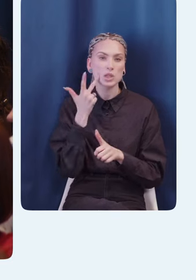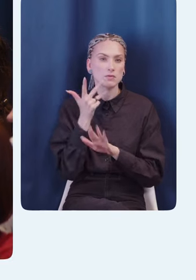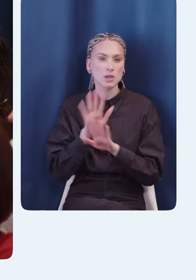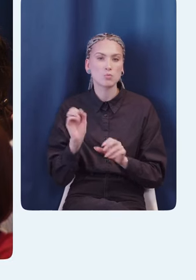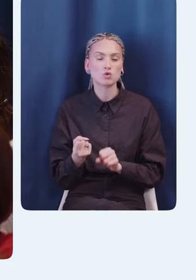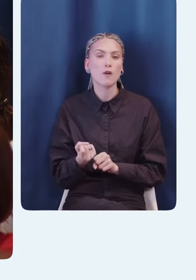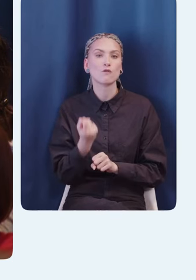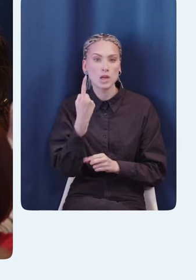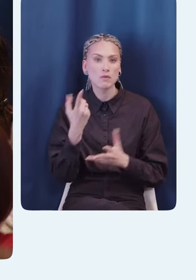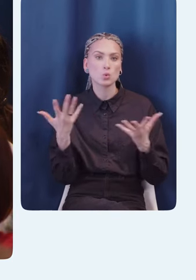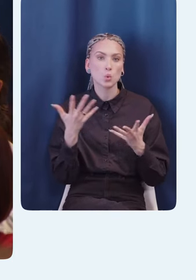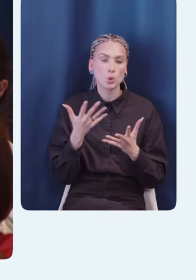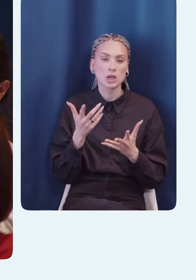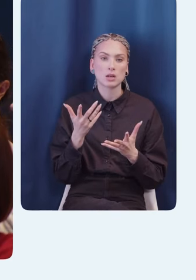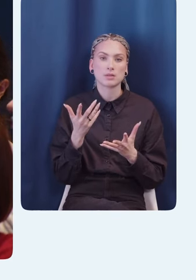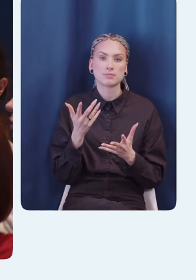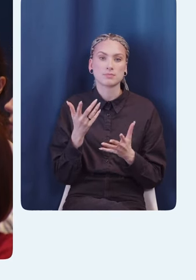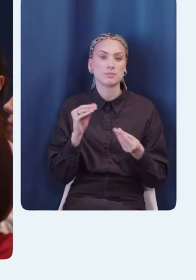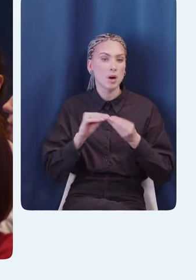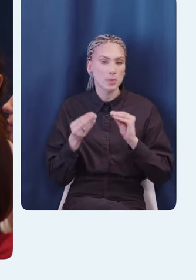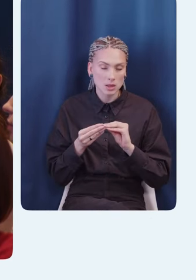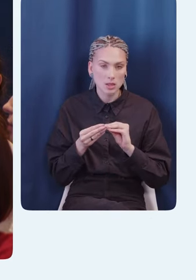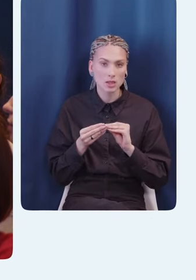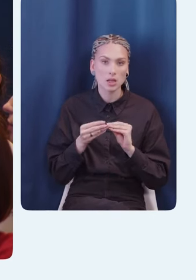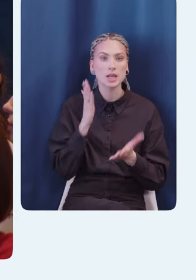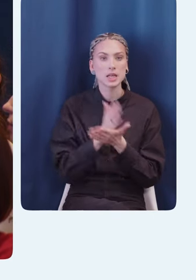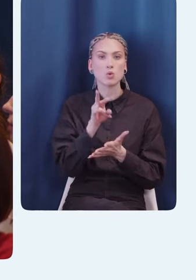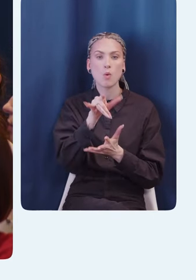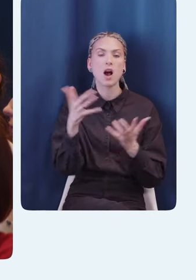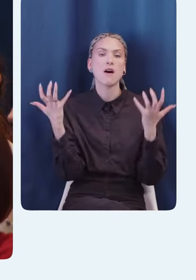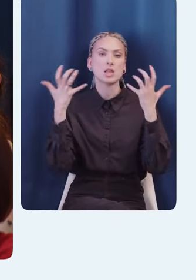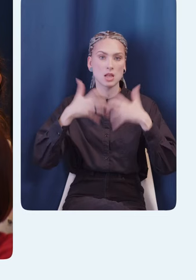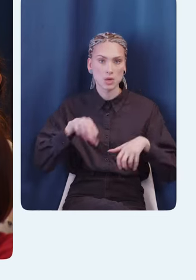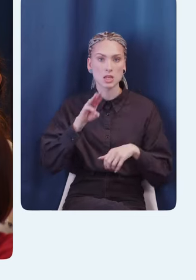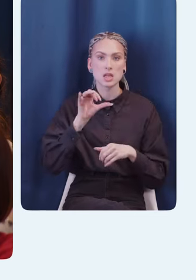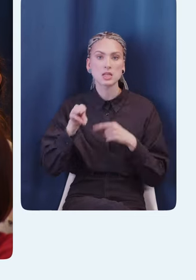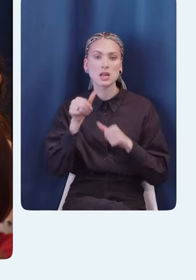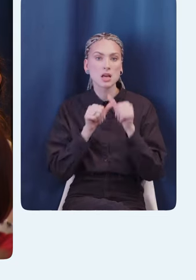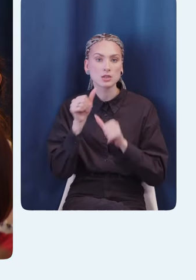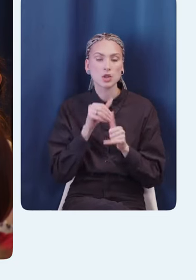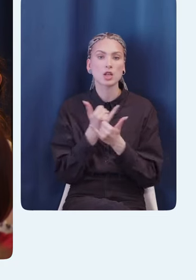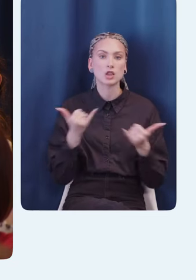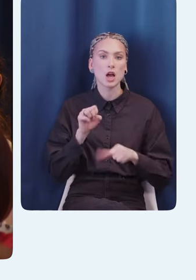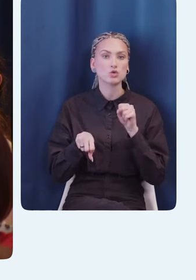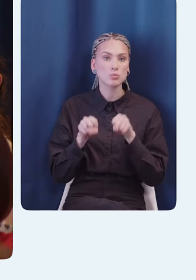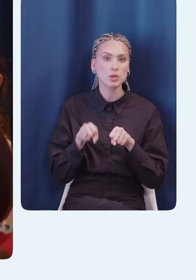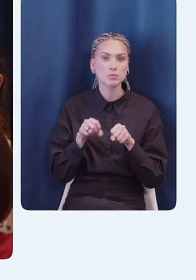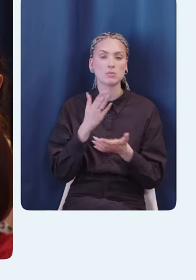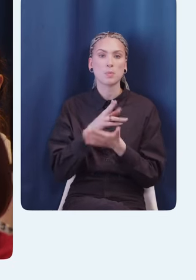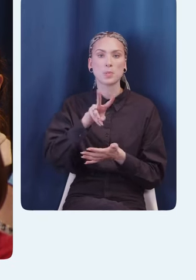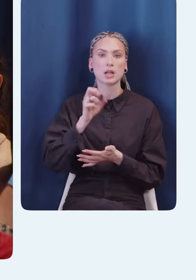да, какие-то моменты особенные. А есть ли у вас автоматизированное тестирование веб-доступности, допустим, там